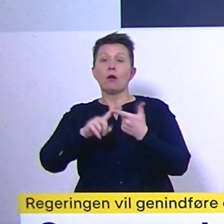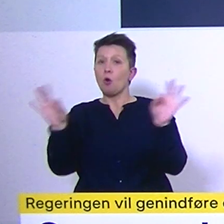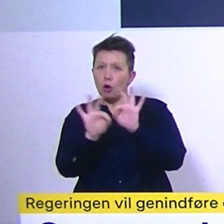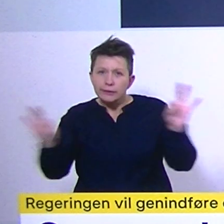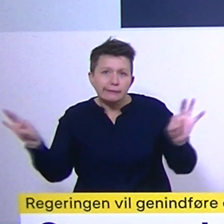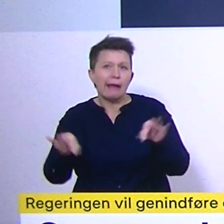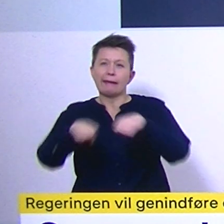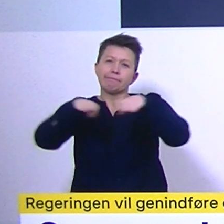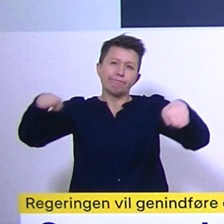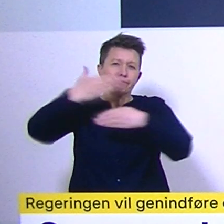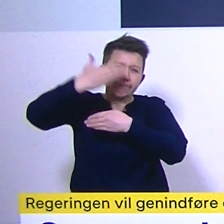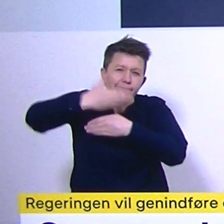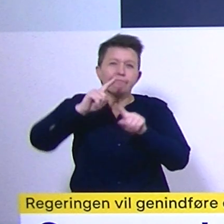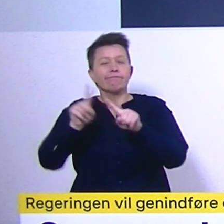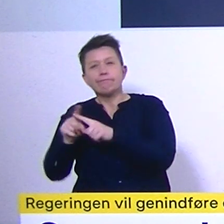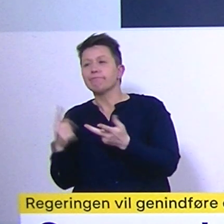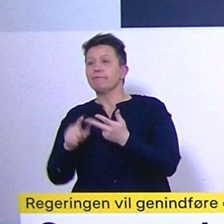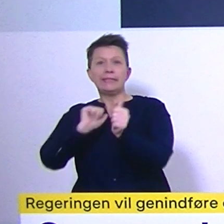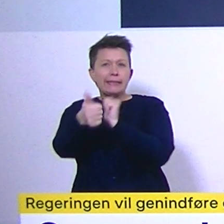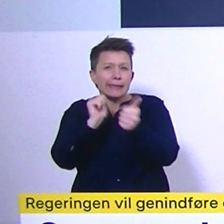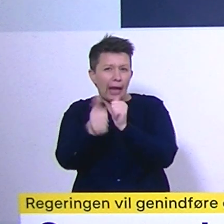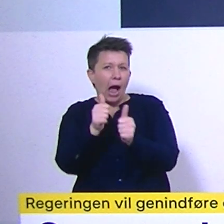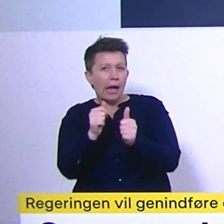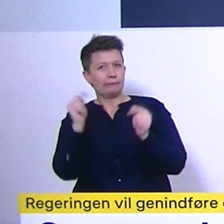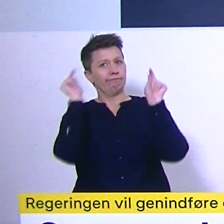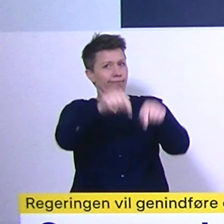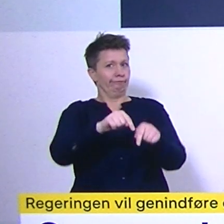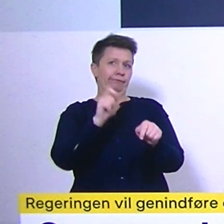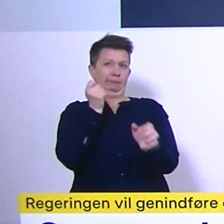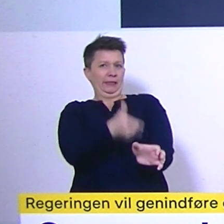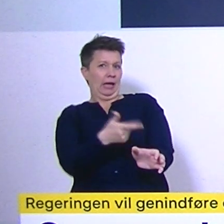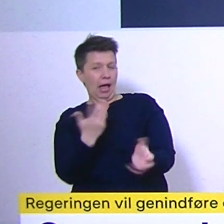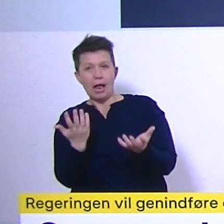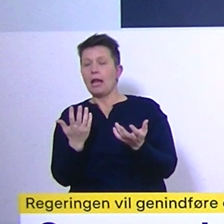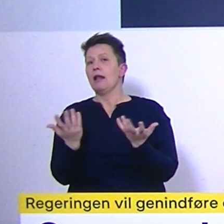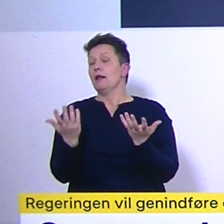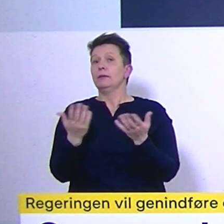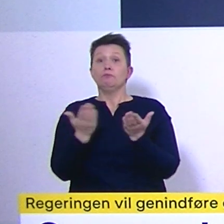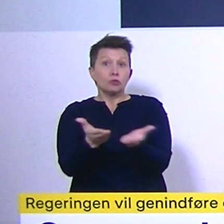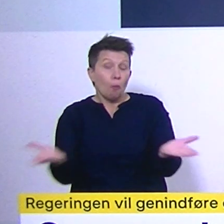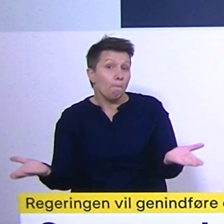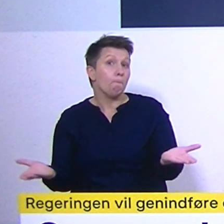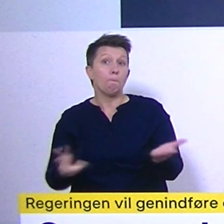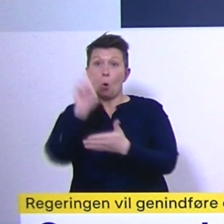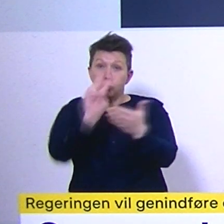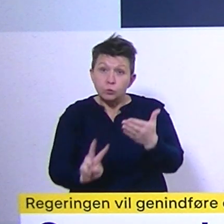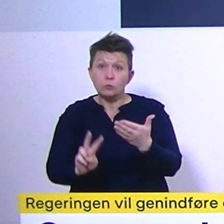betalende tilskuere til idræt, større menighedsarrangementer, museer, kunsthalder og lignende gudstjenester og religiøse handlinger.